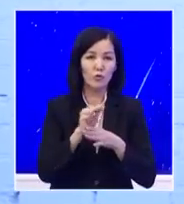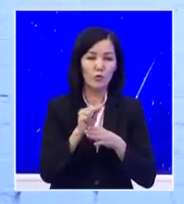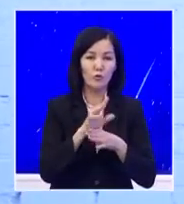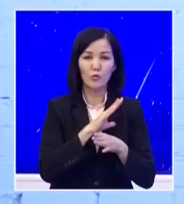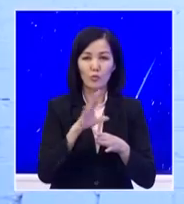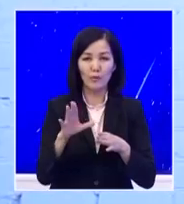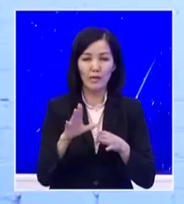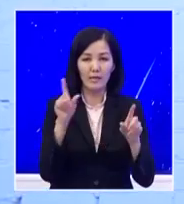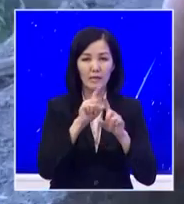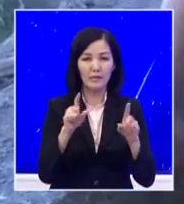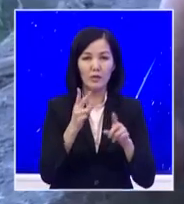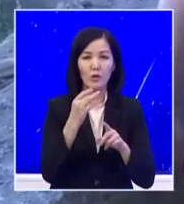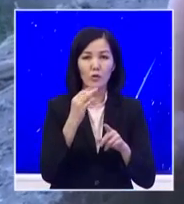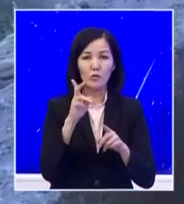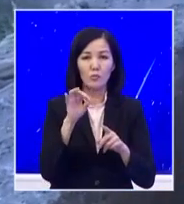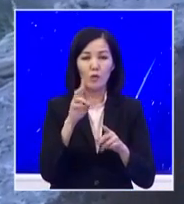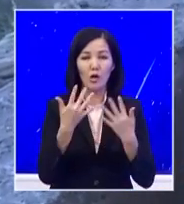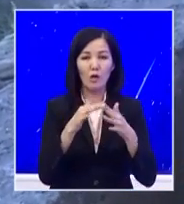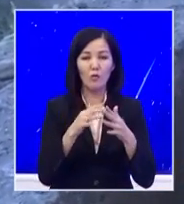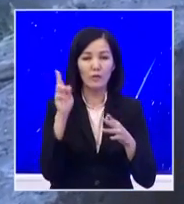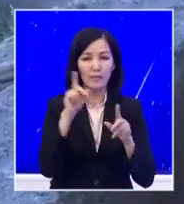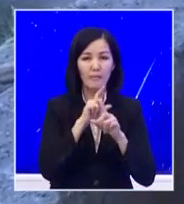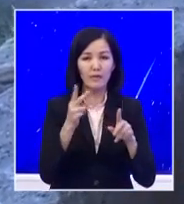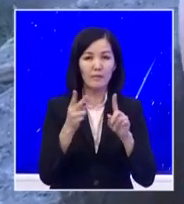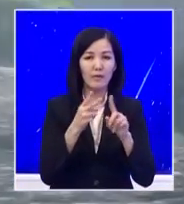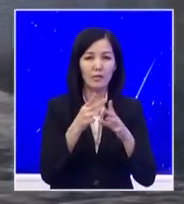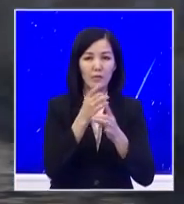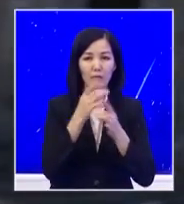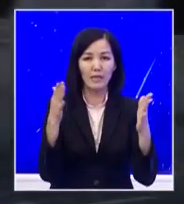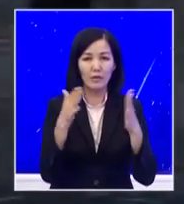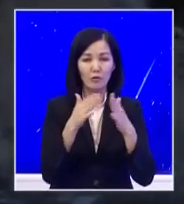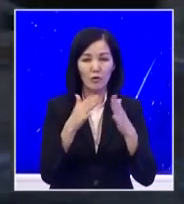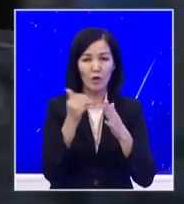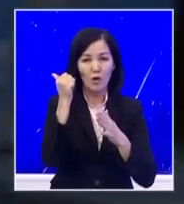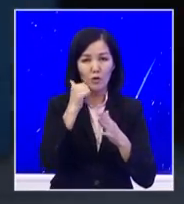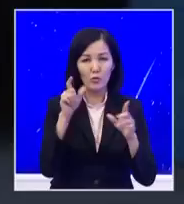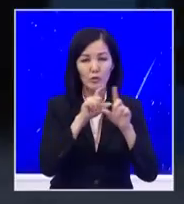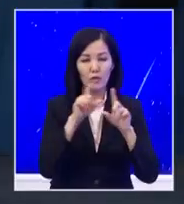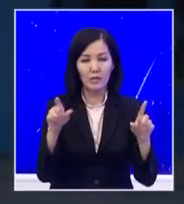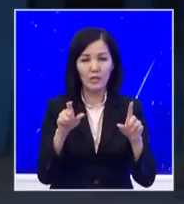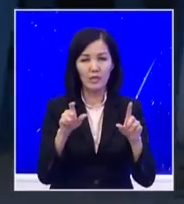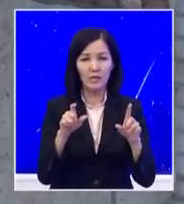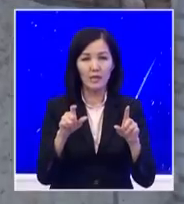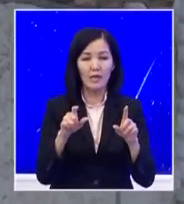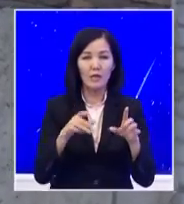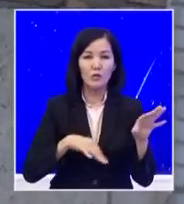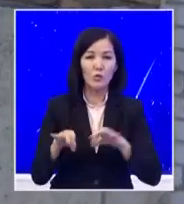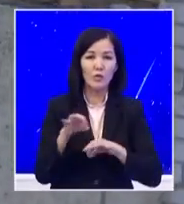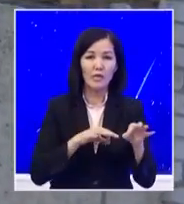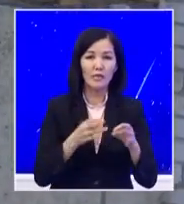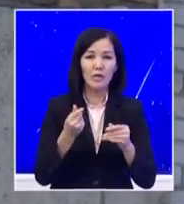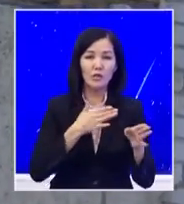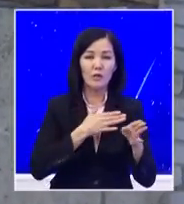бар. Оның екеуі Шұбұлақ ауылында. Бірі мектеп, екіншісі мәдениет үйі. Тозығы жеткен бұл нысандарға да жол картасы мен